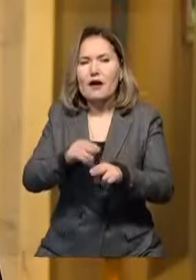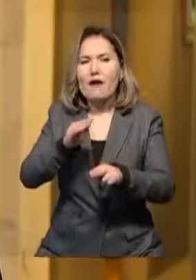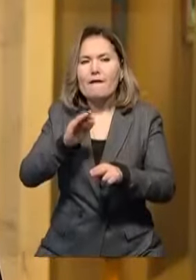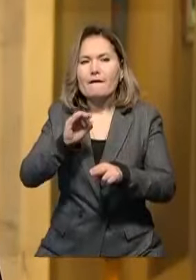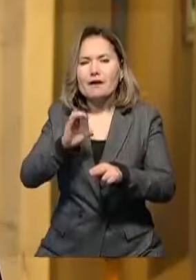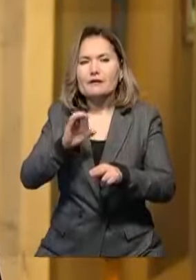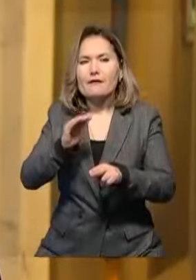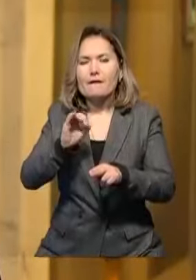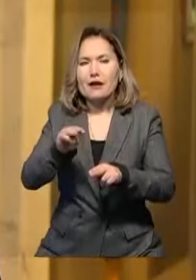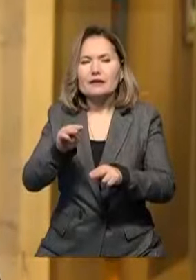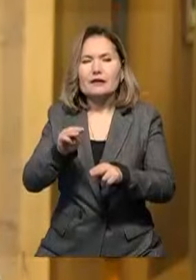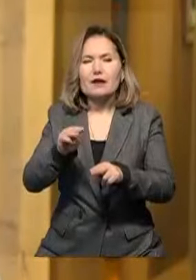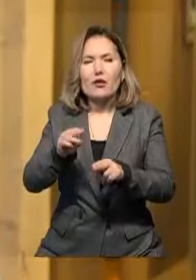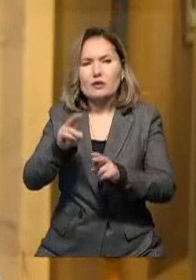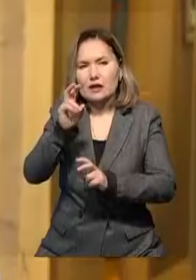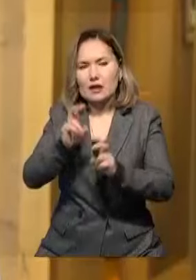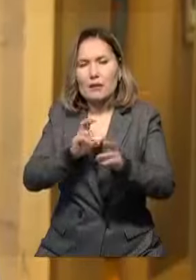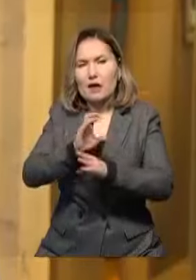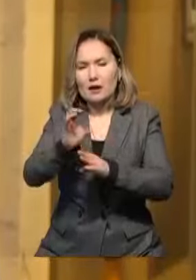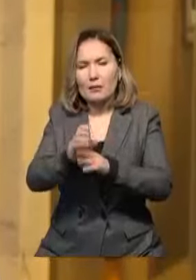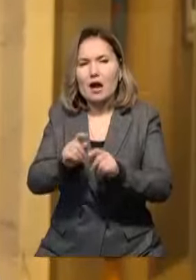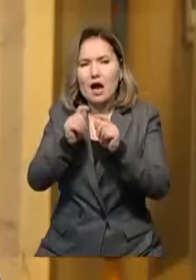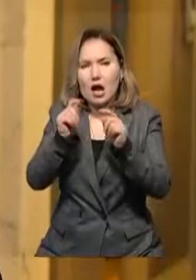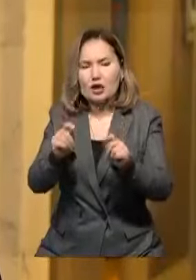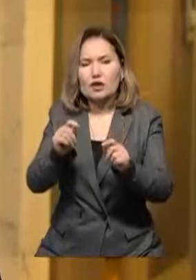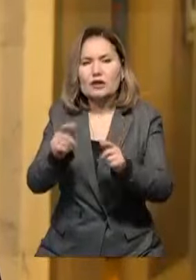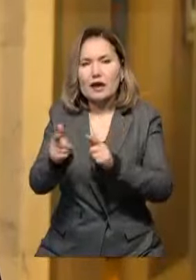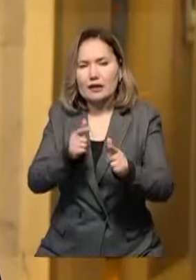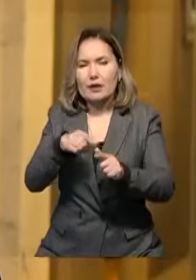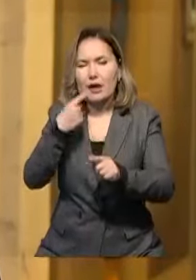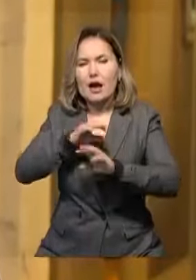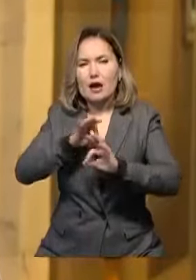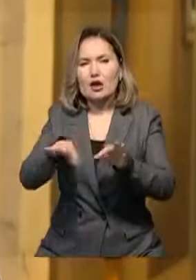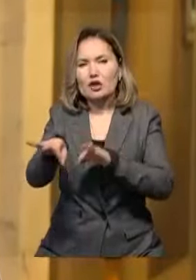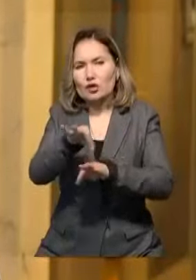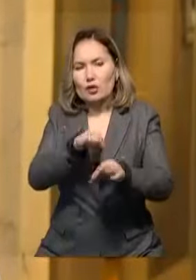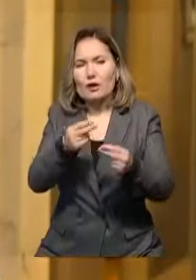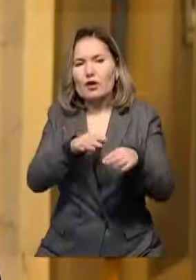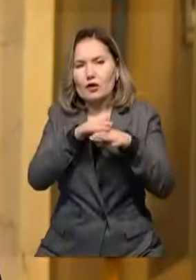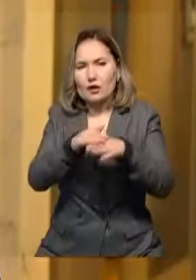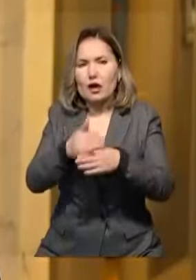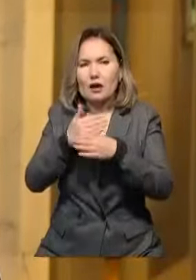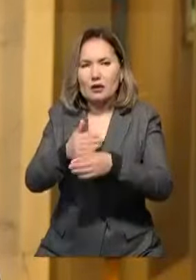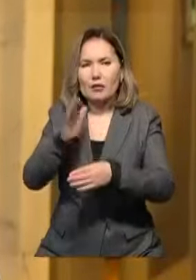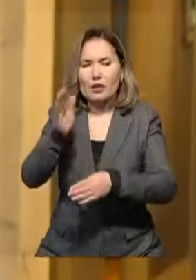тыңайтқыштар заводын салуға дайын екен, осындай жобаны қарастыруға дайын екен айтты. Бұл жобаны қарастыратын боламыз.